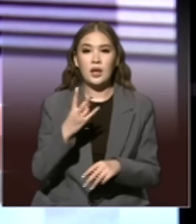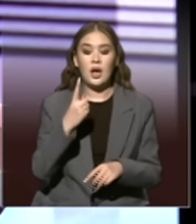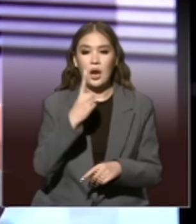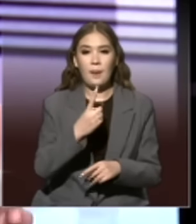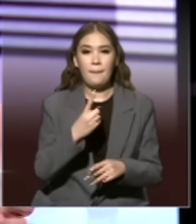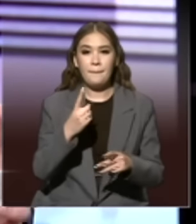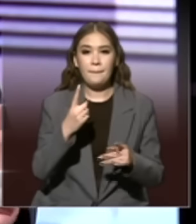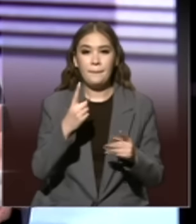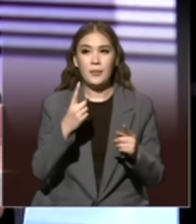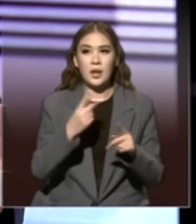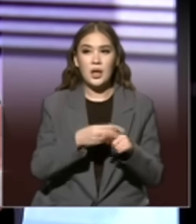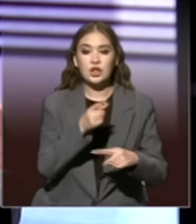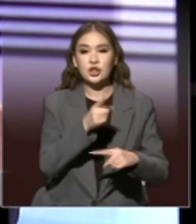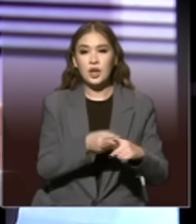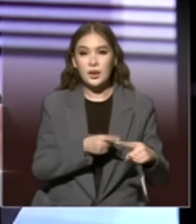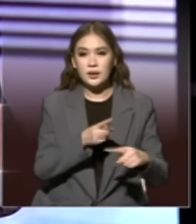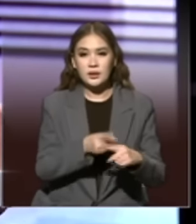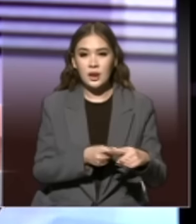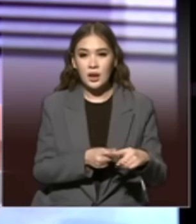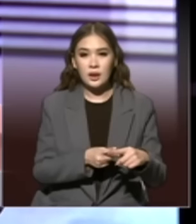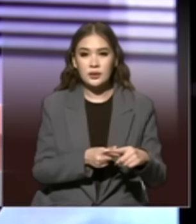я жартылай